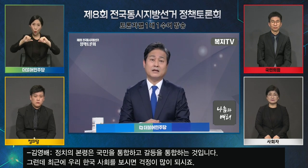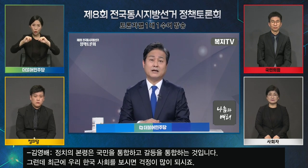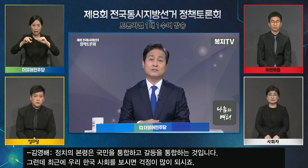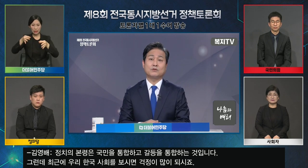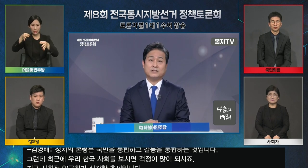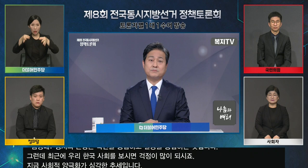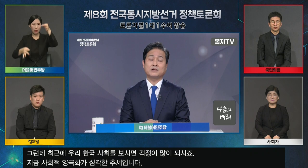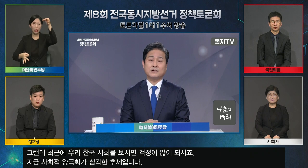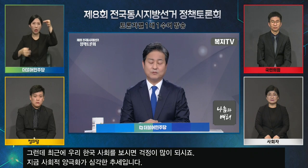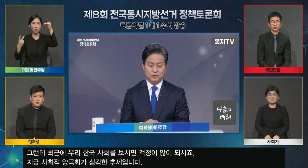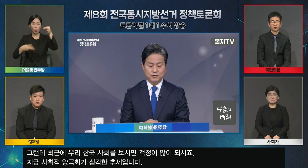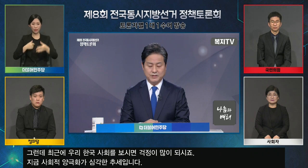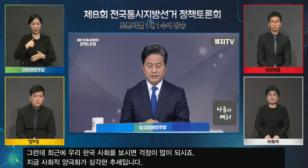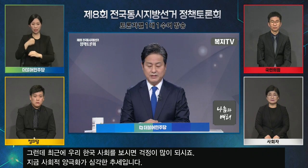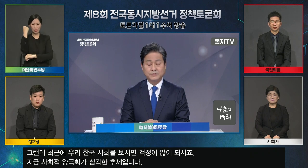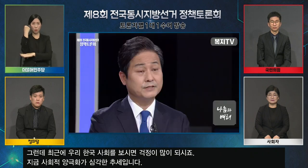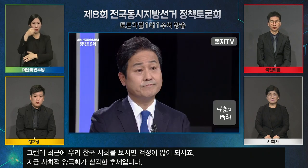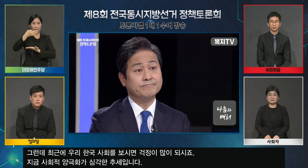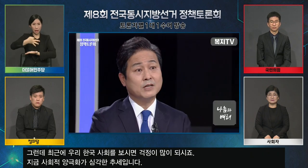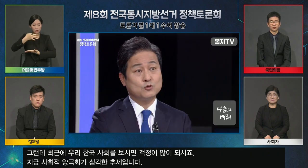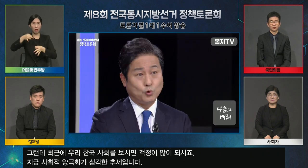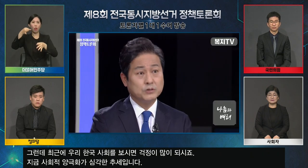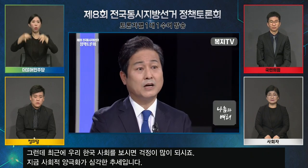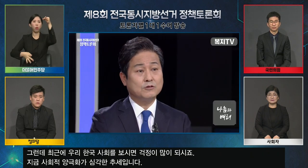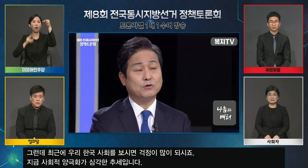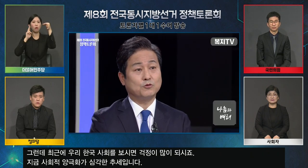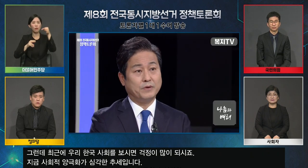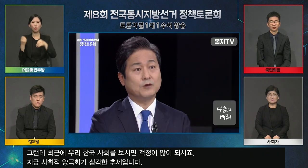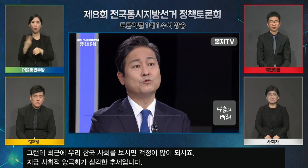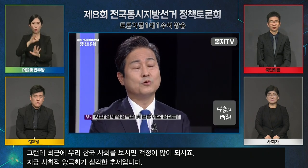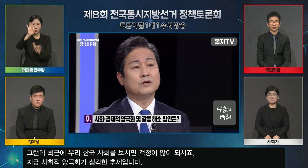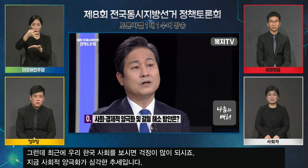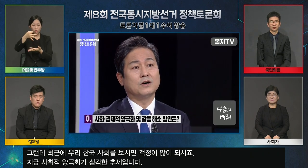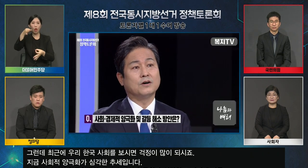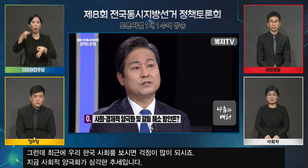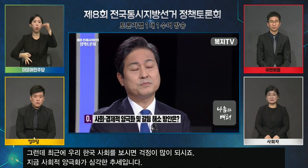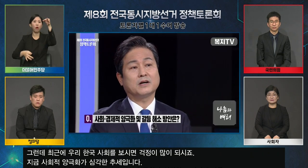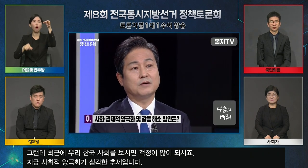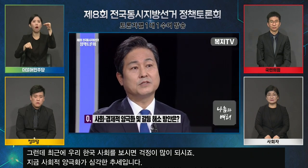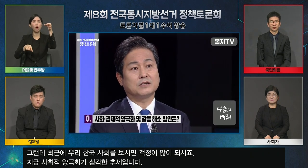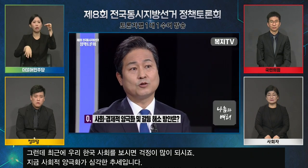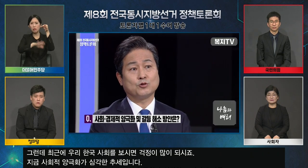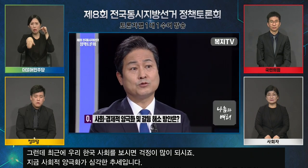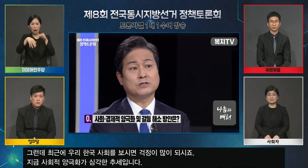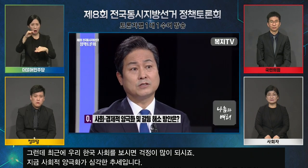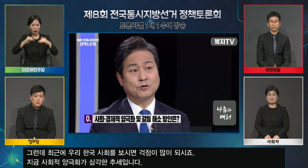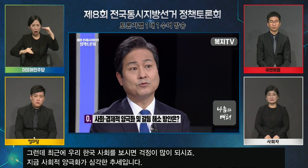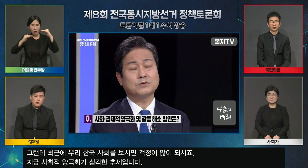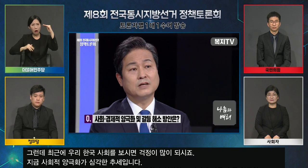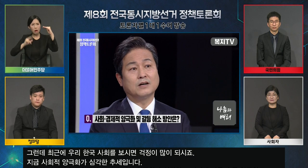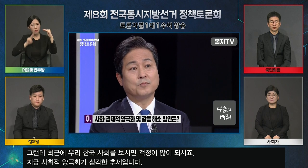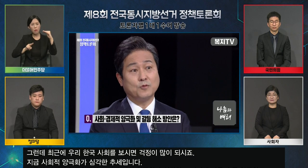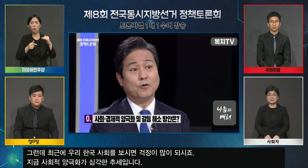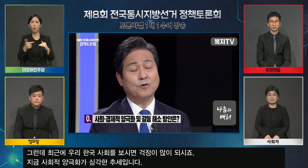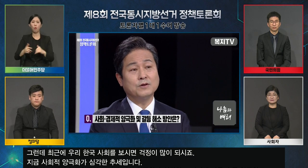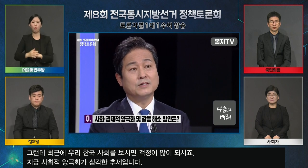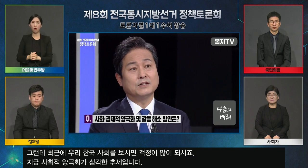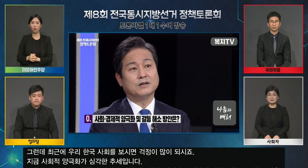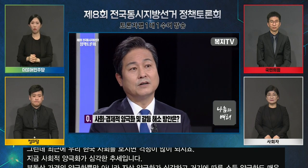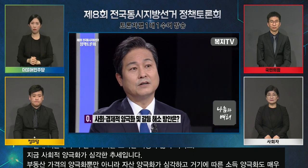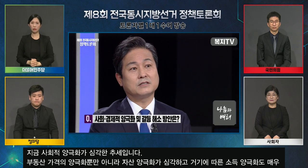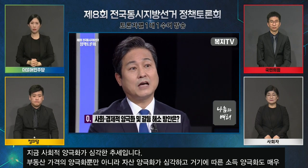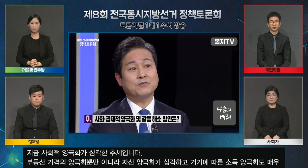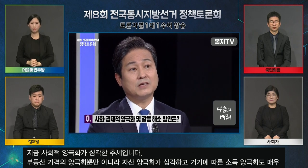자산 양극화가 심각하고 거기에 따르는 소득 양극화도 매우 심각합니다. 저소득층은 더욱 없고